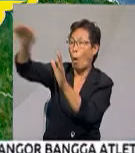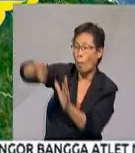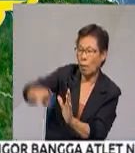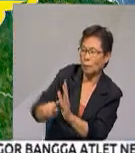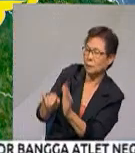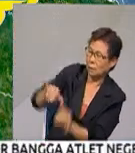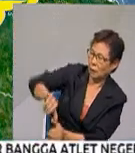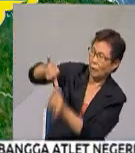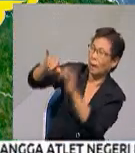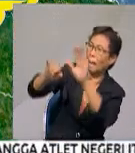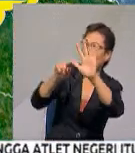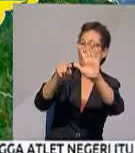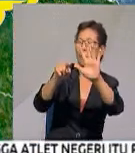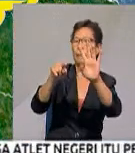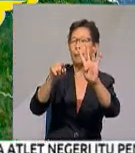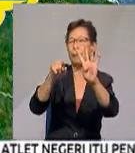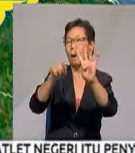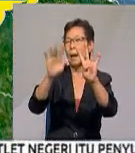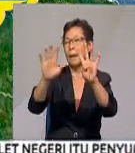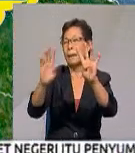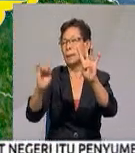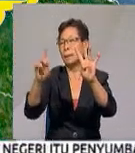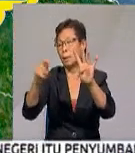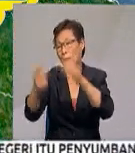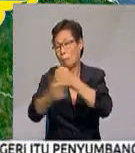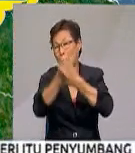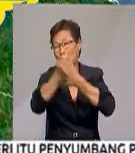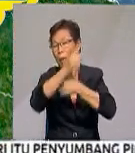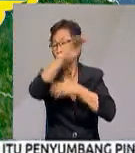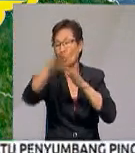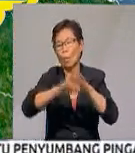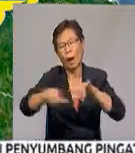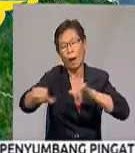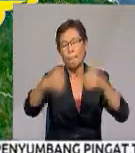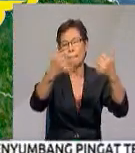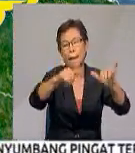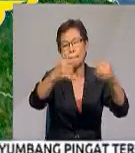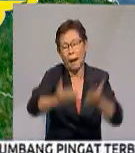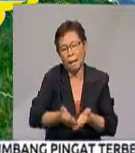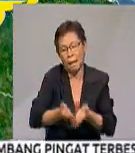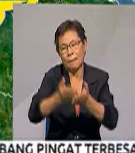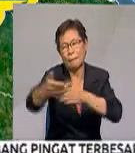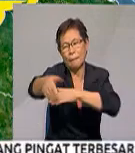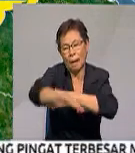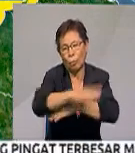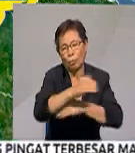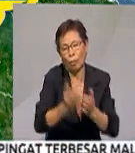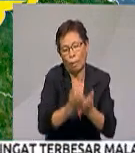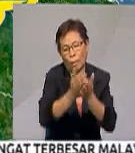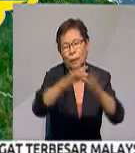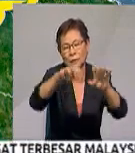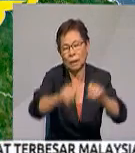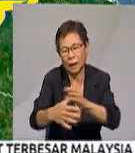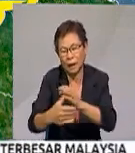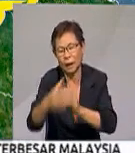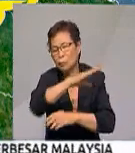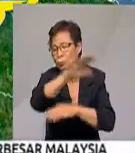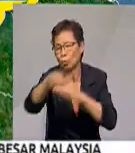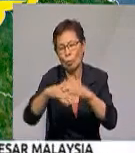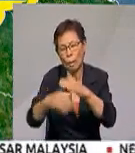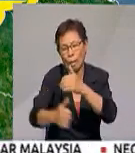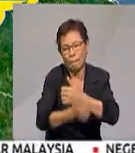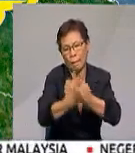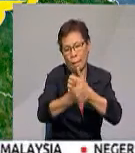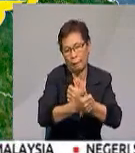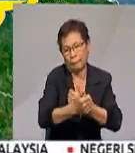mencecah sehingga 4.5 m. Ia adalah berbahaya ke atas semua aktiviti perkapalan dan pantai termasuklah menangkap ikan dan juga perkhidmatan